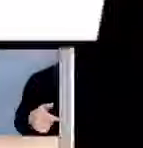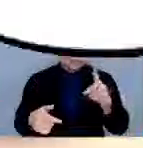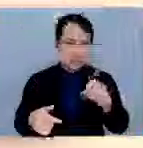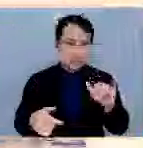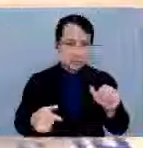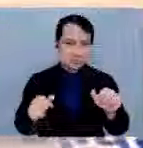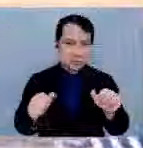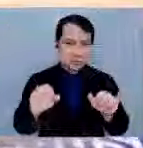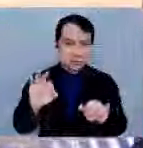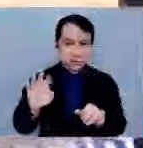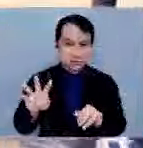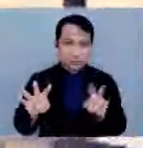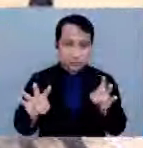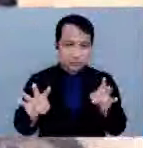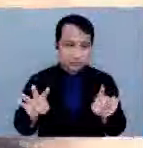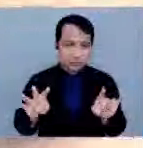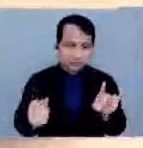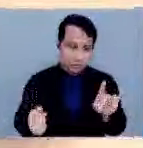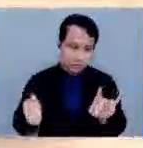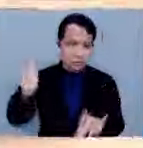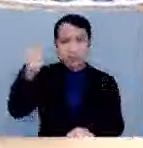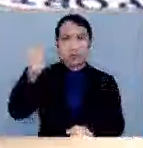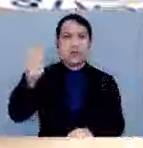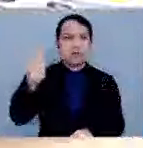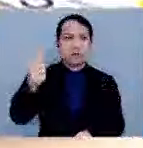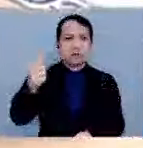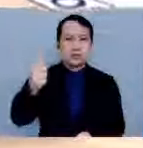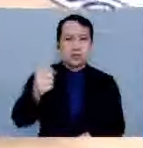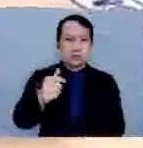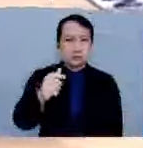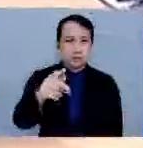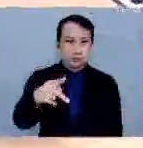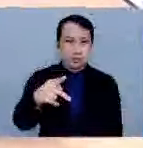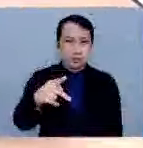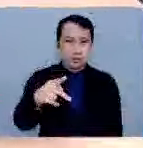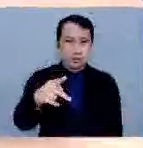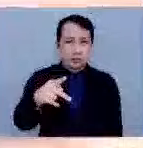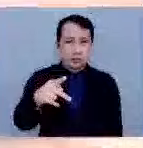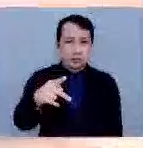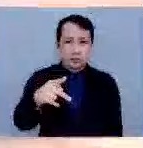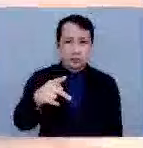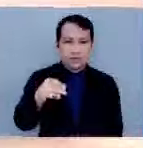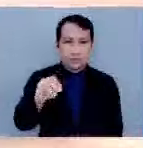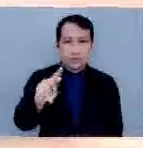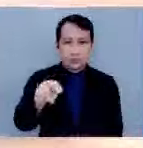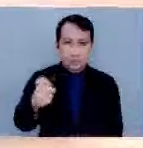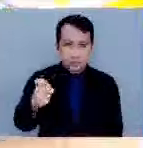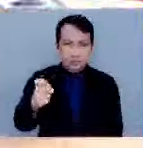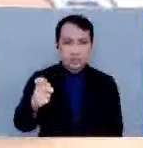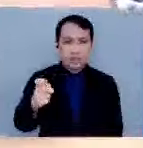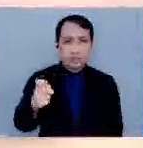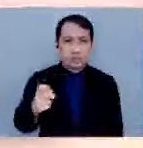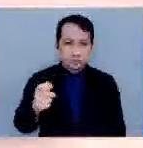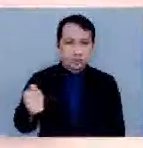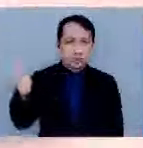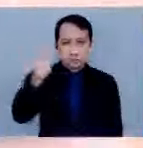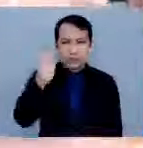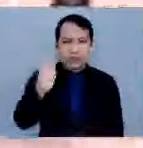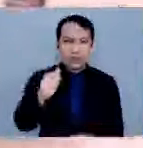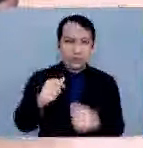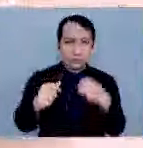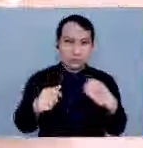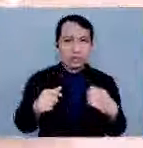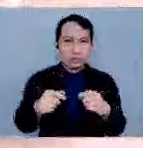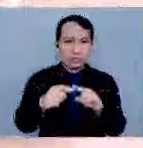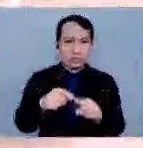94-78. Tikdikan pa ang laban pero dumiin ang Phoenix pagpasok ng 4th quarter para makuha ang panalo. Nanguna para kay na coach Jamay Karin si